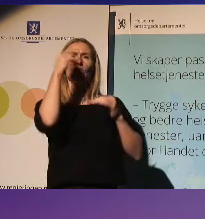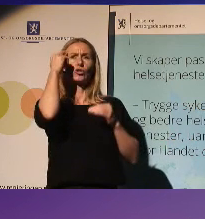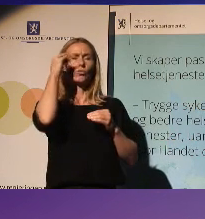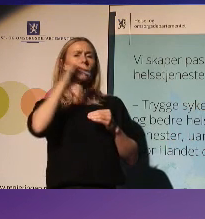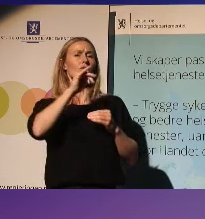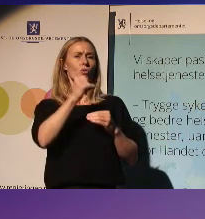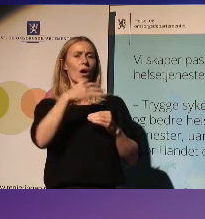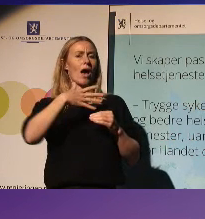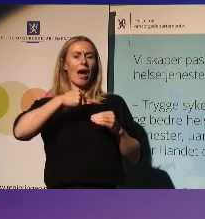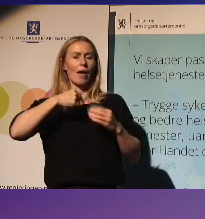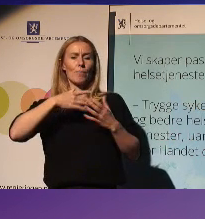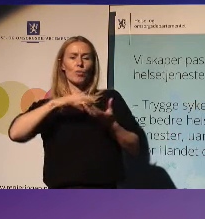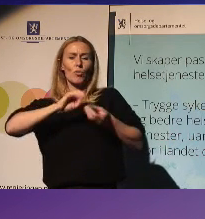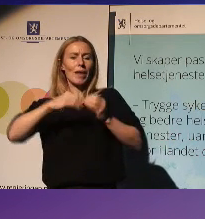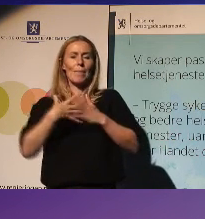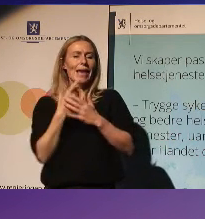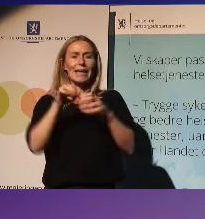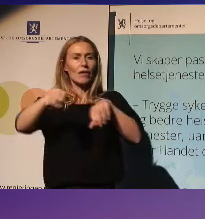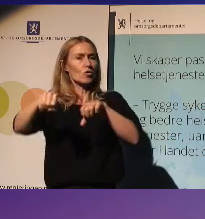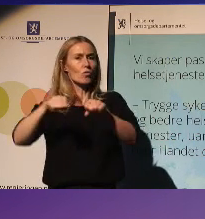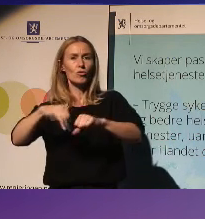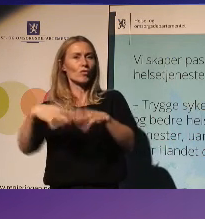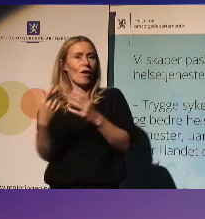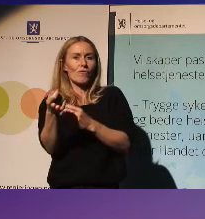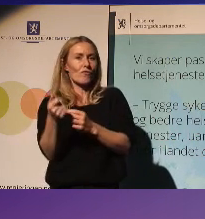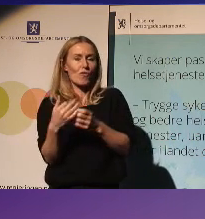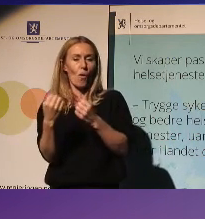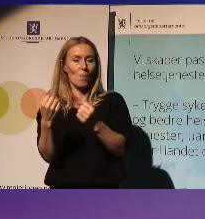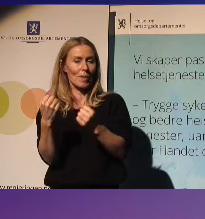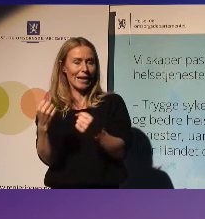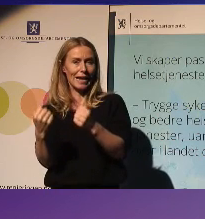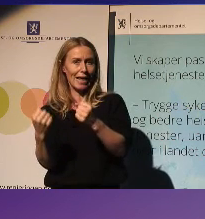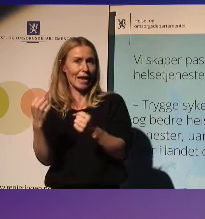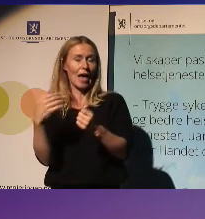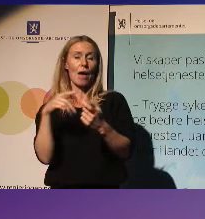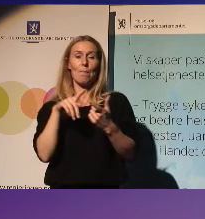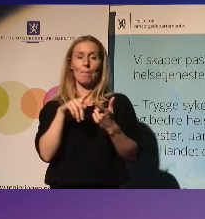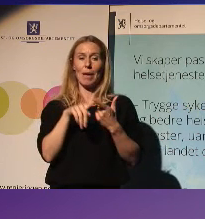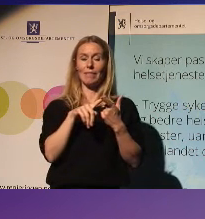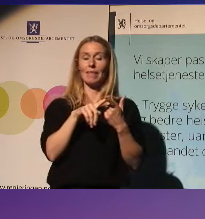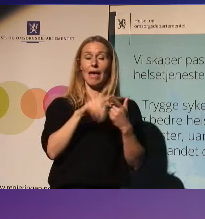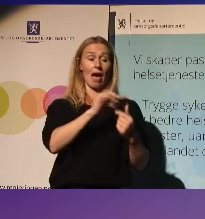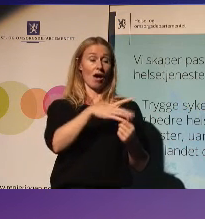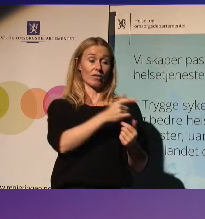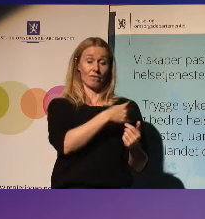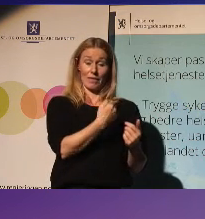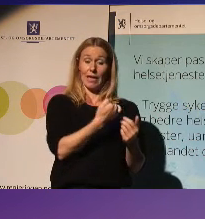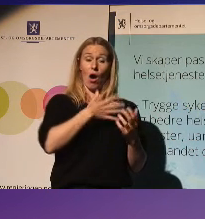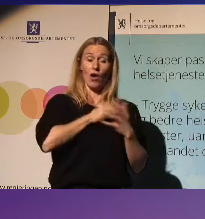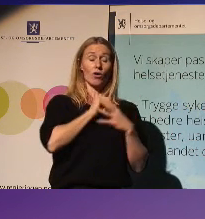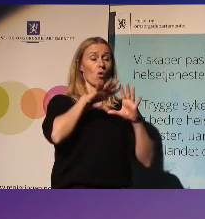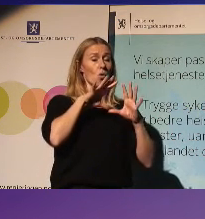ikke problemet at kommunen har for få biler. Her problemet at våre beboere har